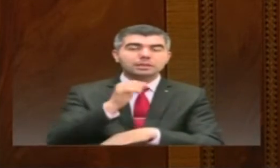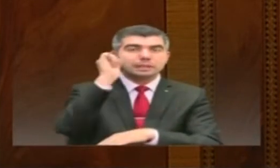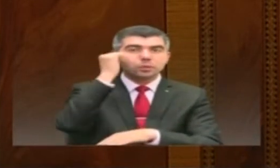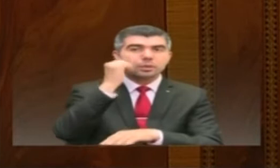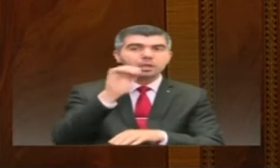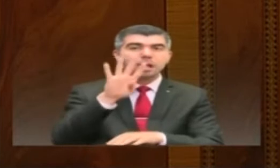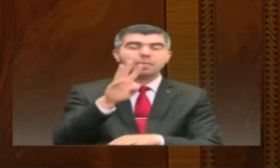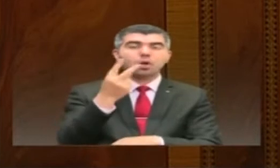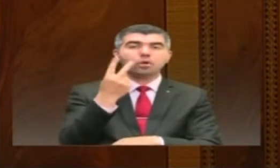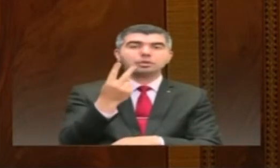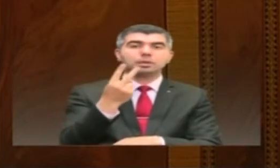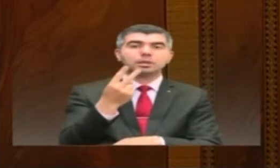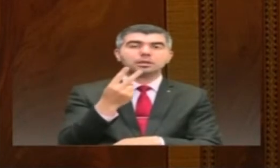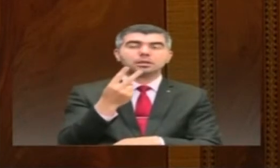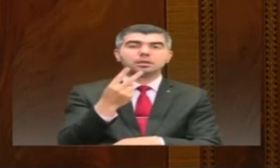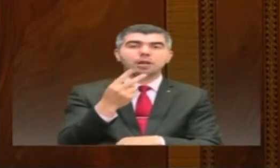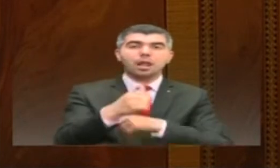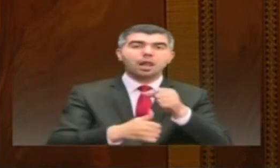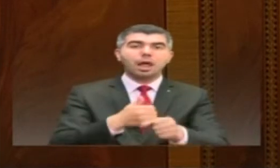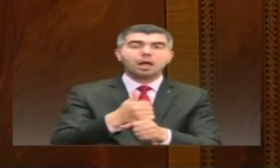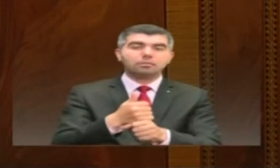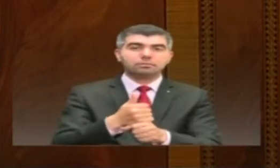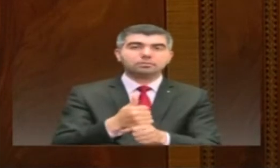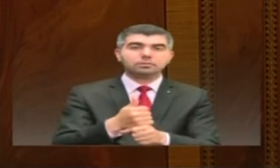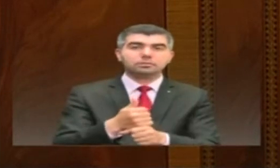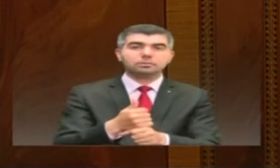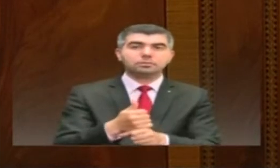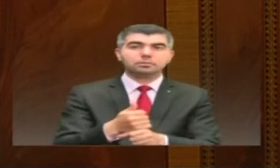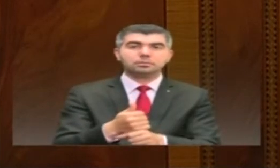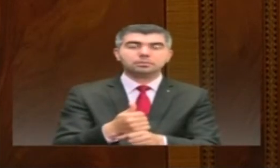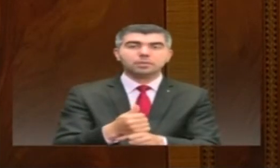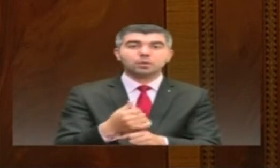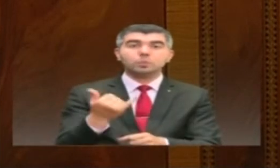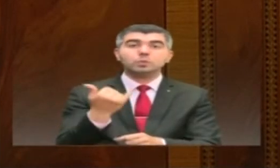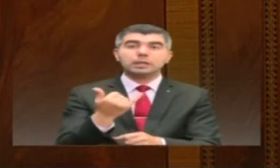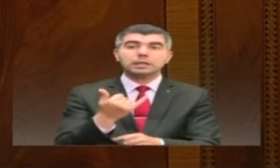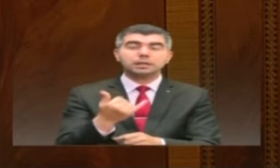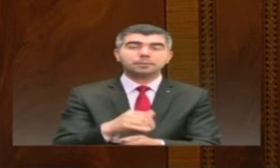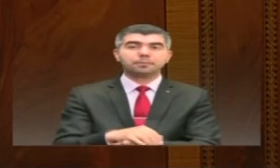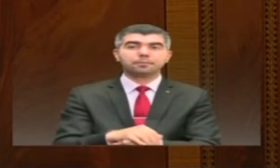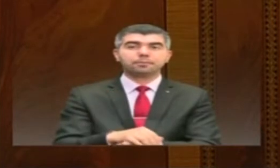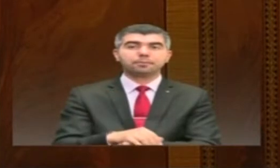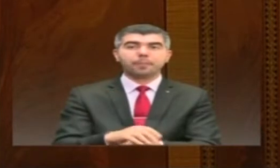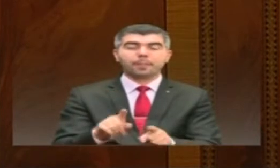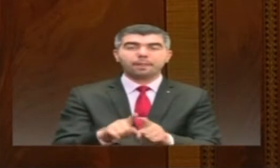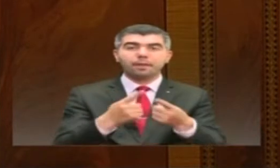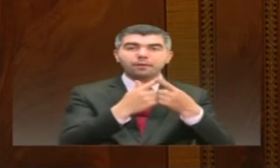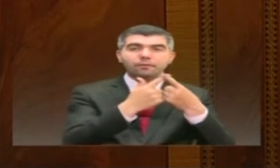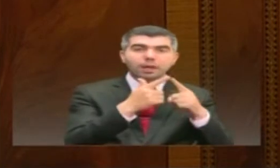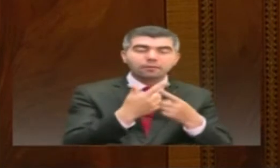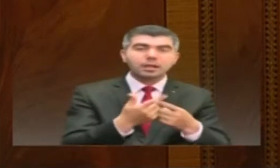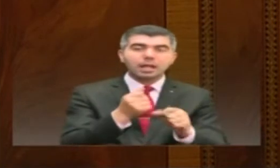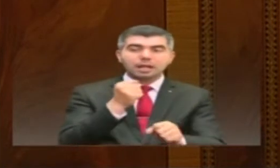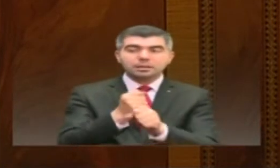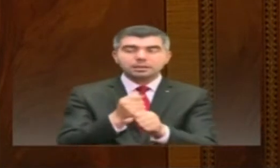ذلك كياخذهم كيكون، ولكن نحتاج إلى أن نبذل جهود جديدة. اللي قلنا منذ قليل غادي تخرج بعد أسبوعين